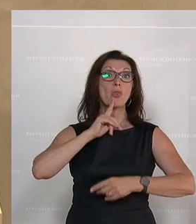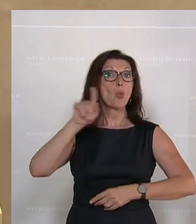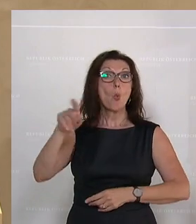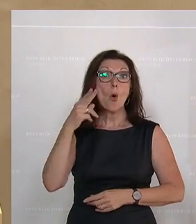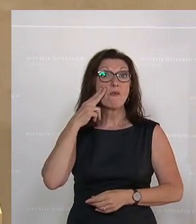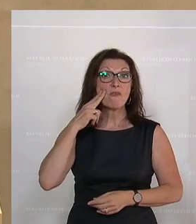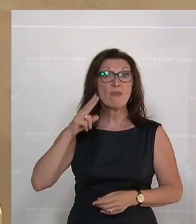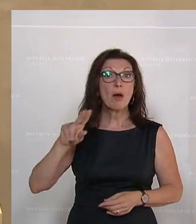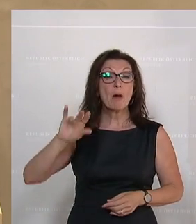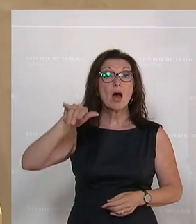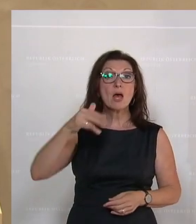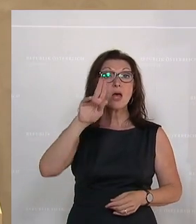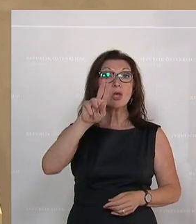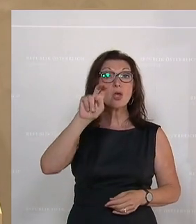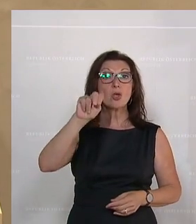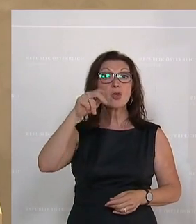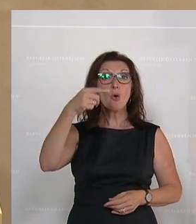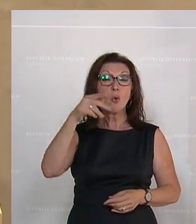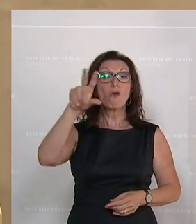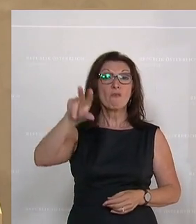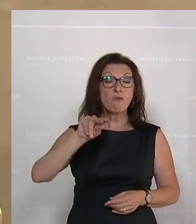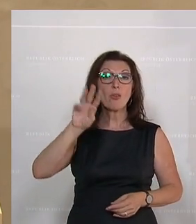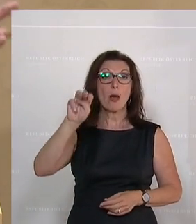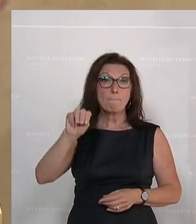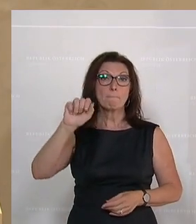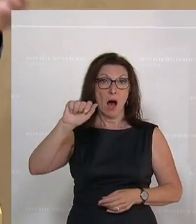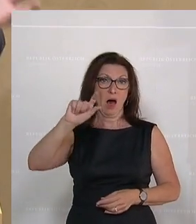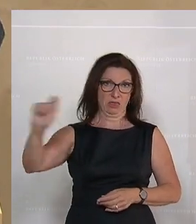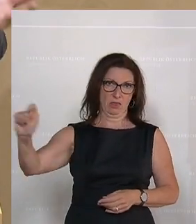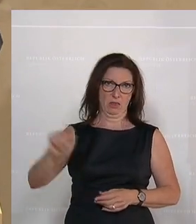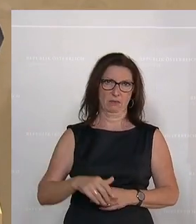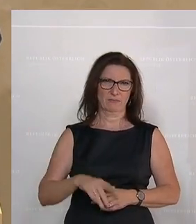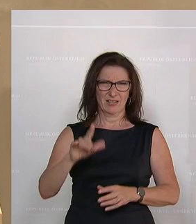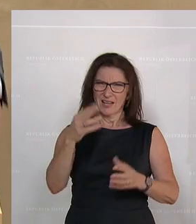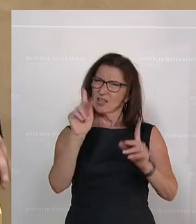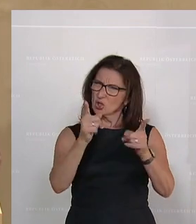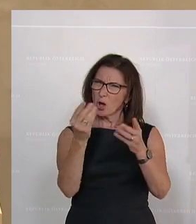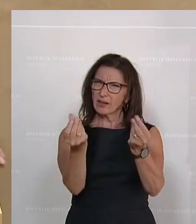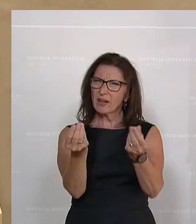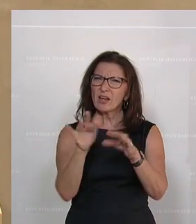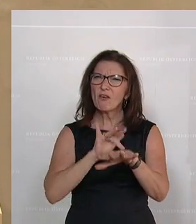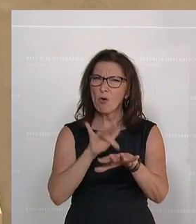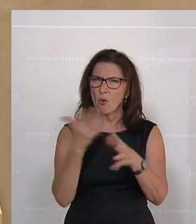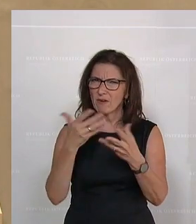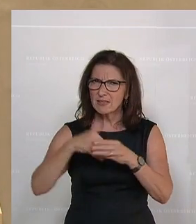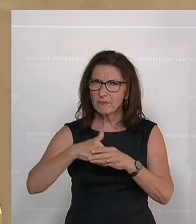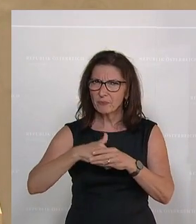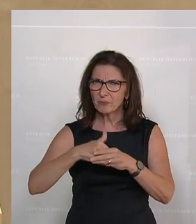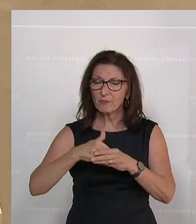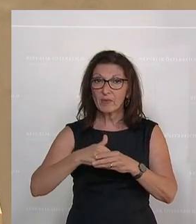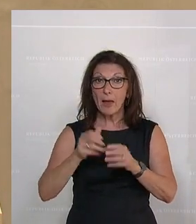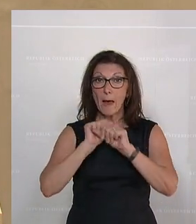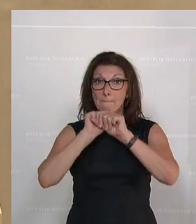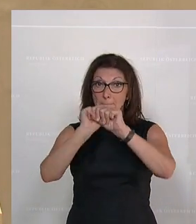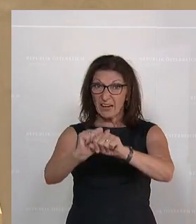agenturen auch noch über 30 millionen nur dort und damit sie ein bisschen eine größenordnung bringen worum es da geht die lutzi russ prävention